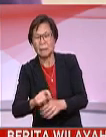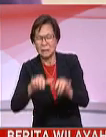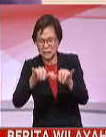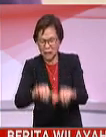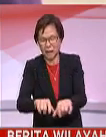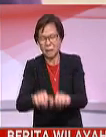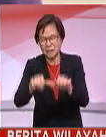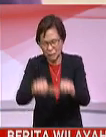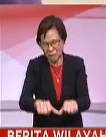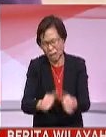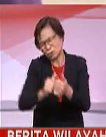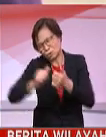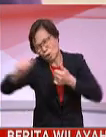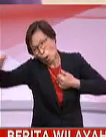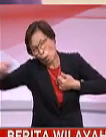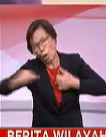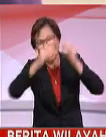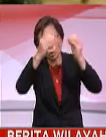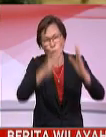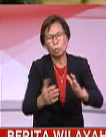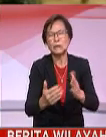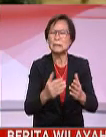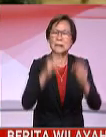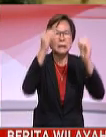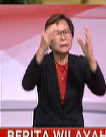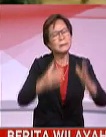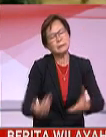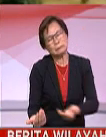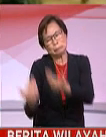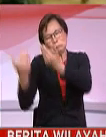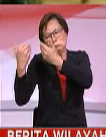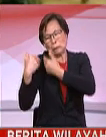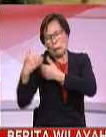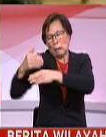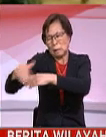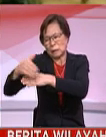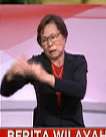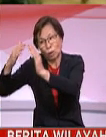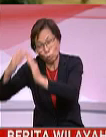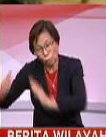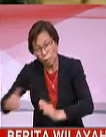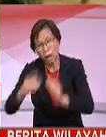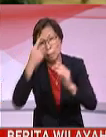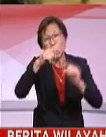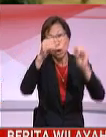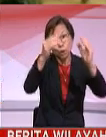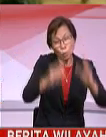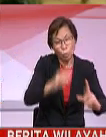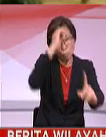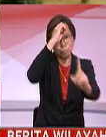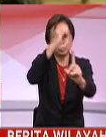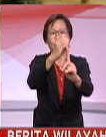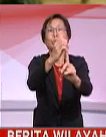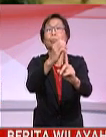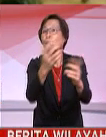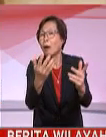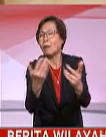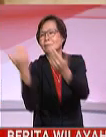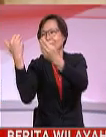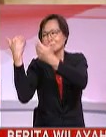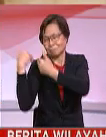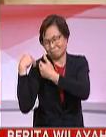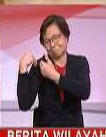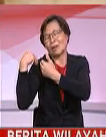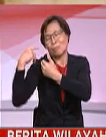tinggal lebih jauh, guru-guru mengambil tanggungjawab menghantar ke rumah. Bagi guru, misi ini adalah satu